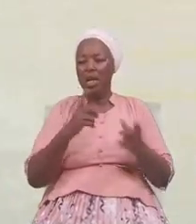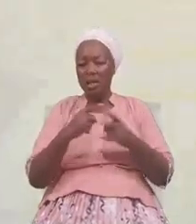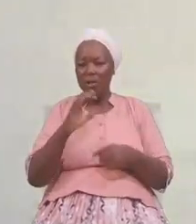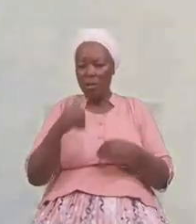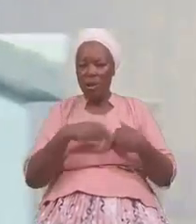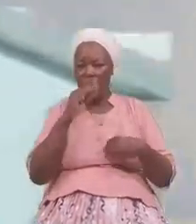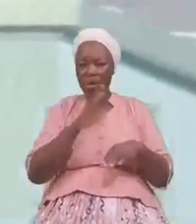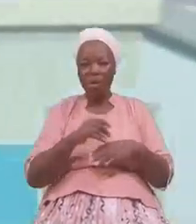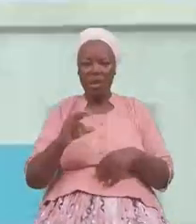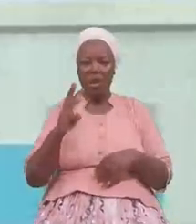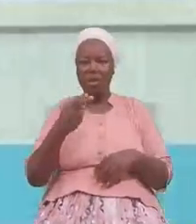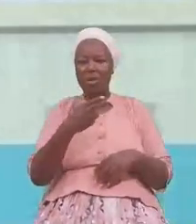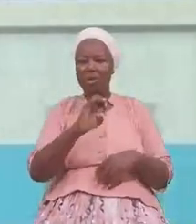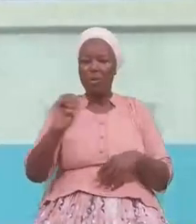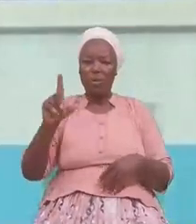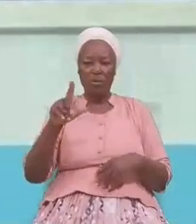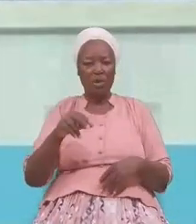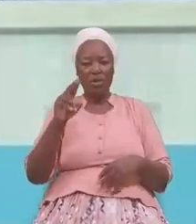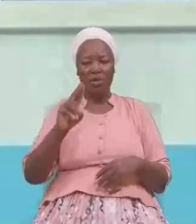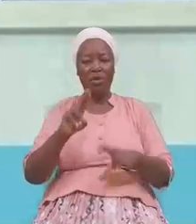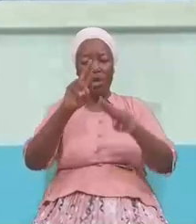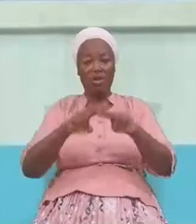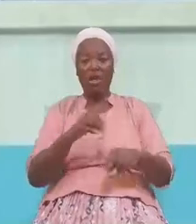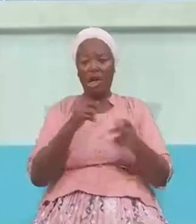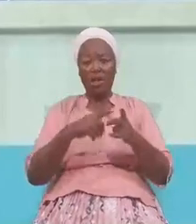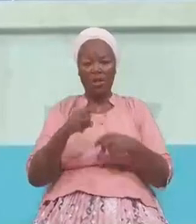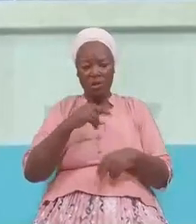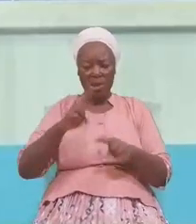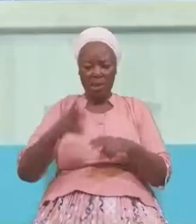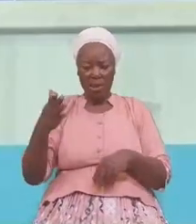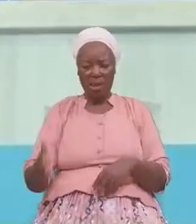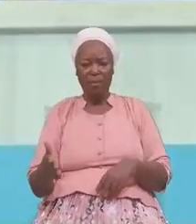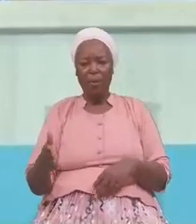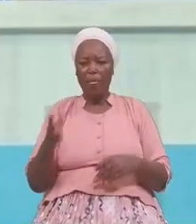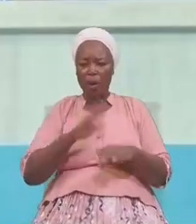roulant. Et tu es assis là-bas, dans le fauteuil.